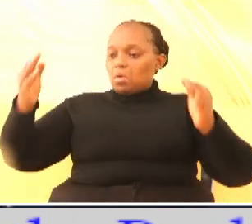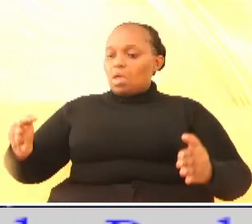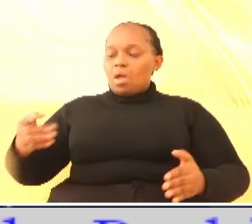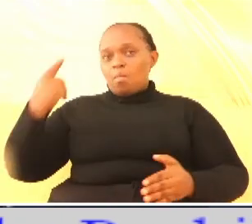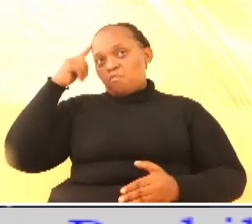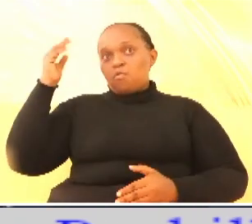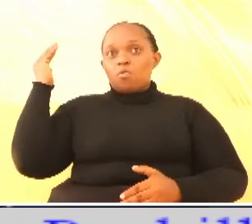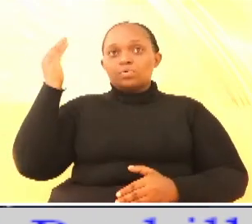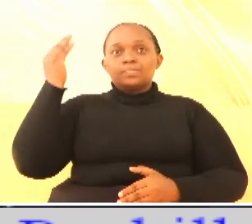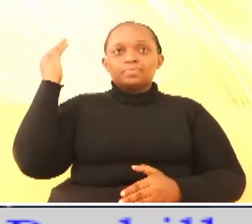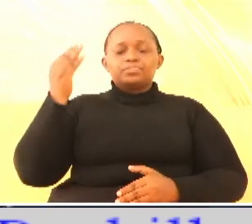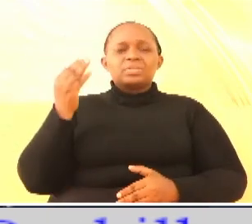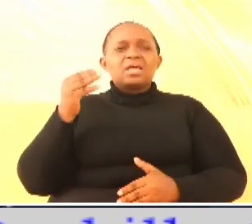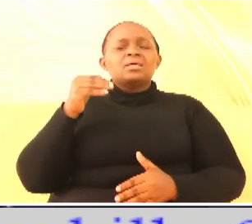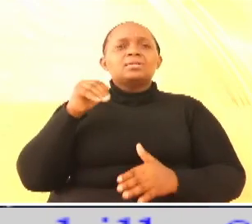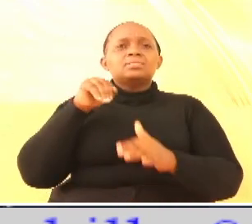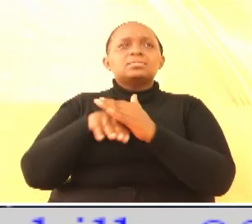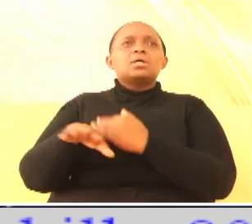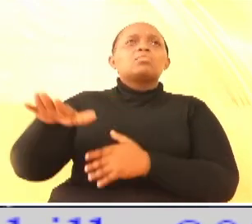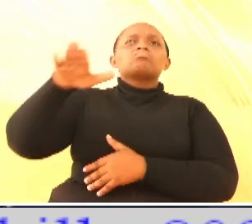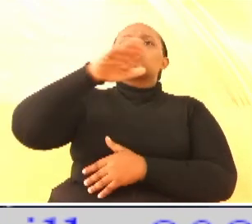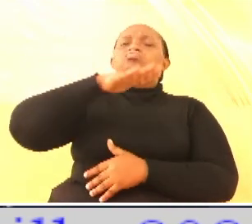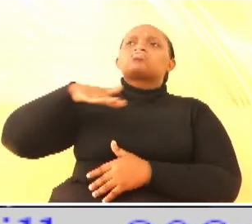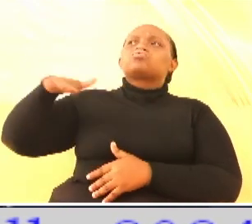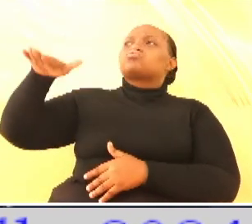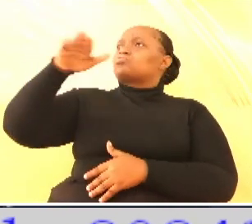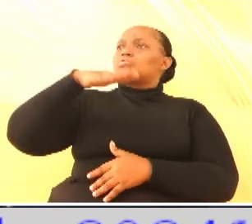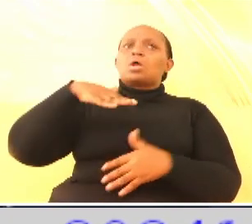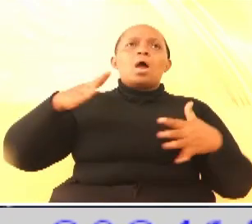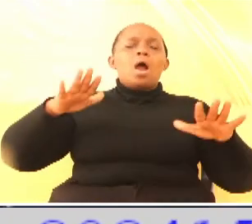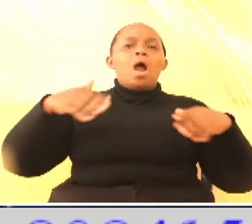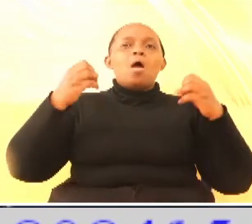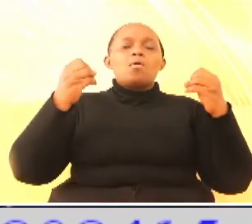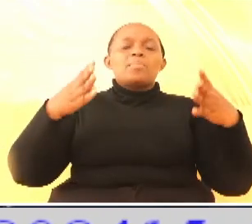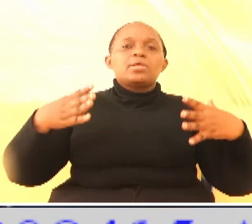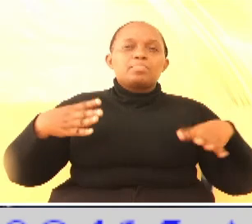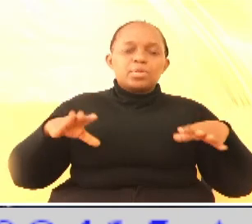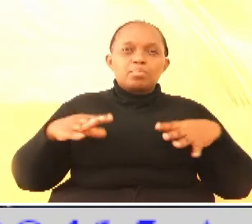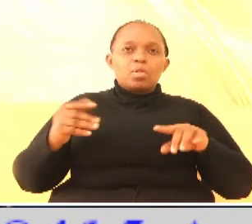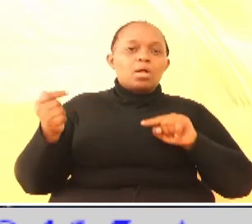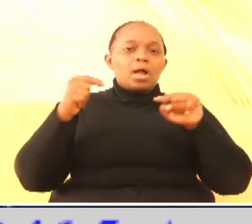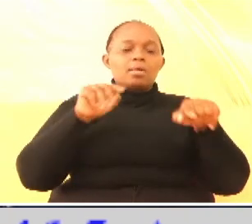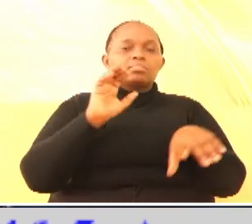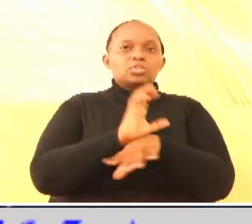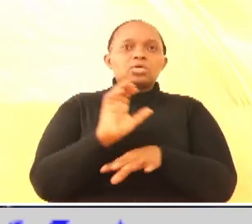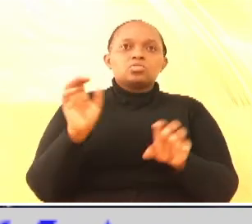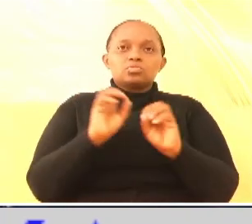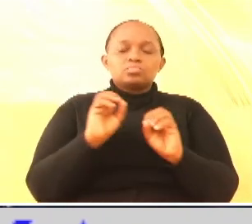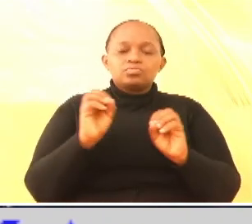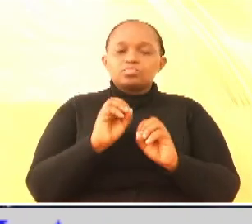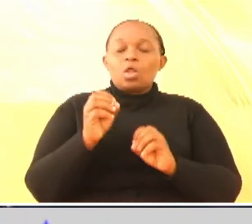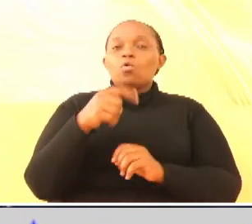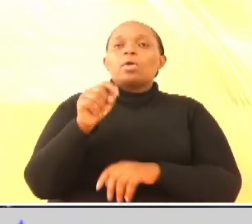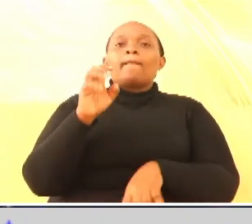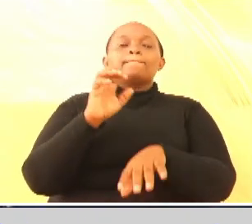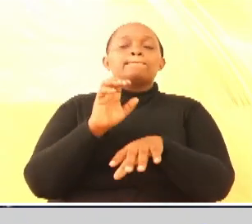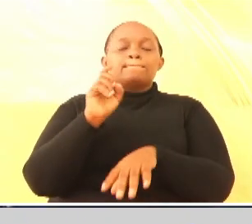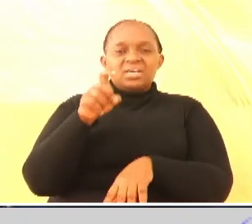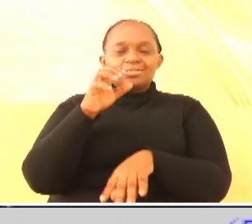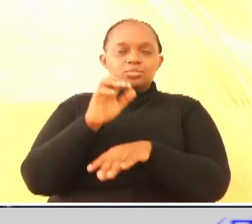Katika estate yako ni wangapi ambao hawaji kanisa? Tuwaite waingie katika uzima wa milele.